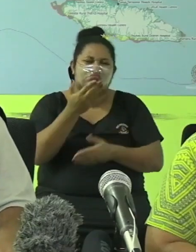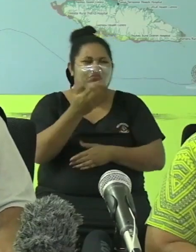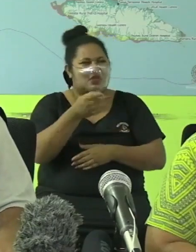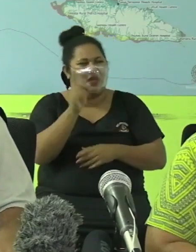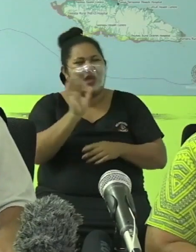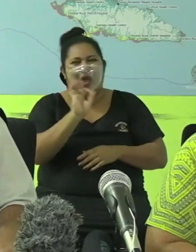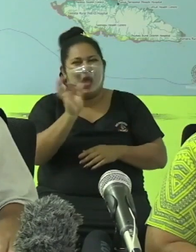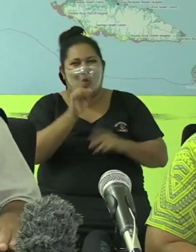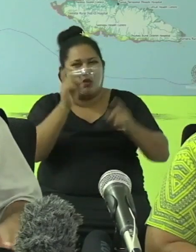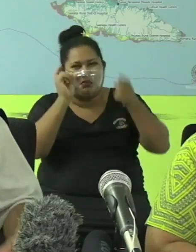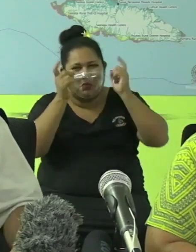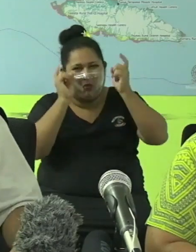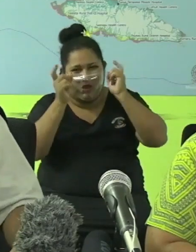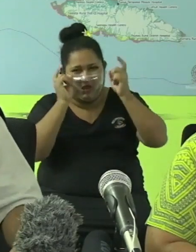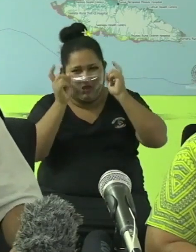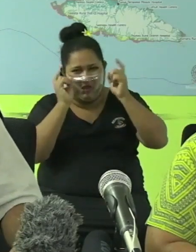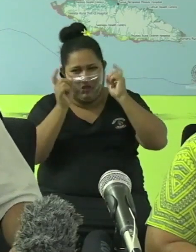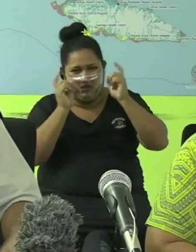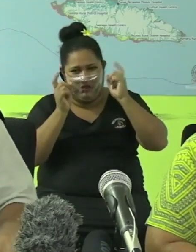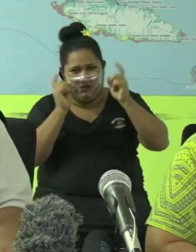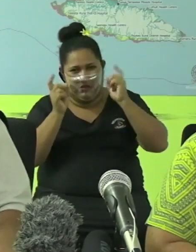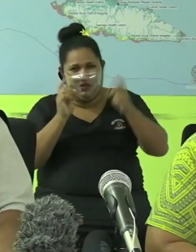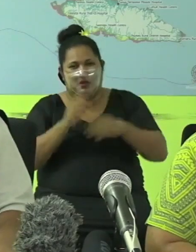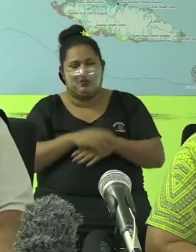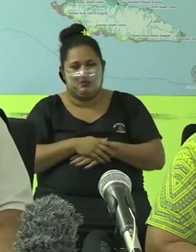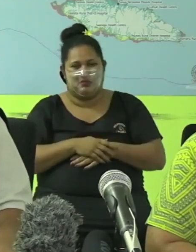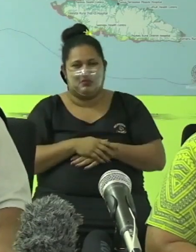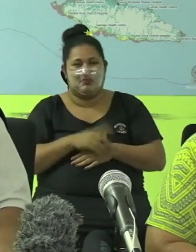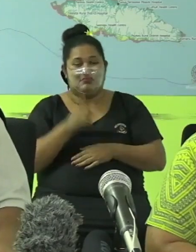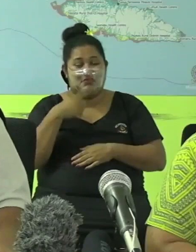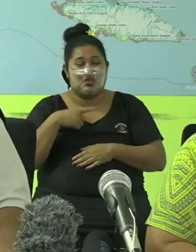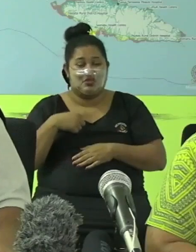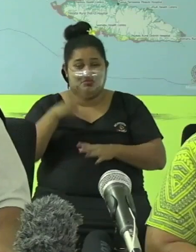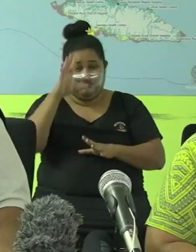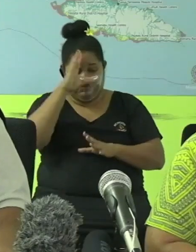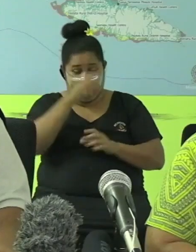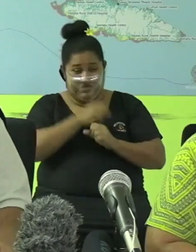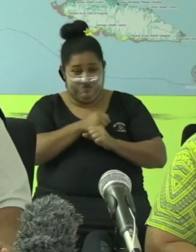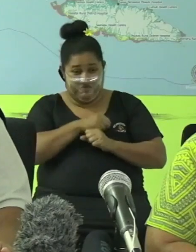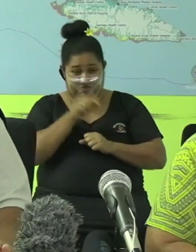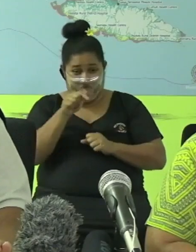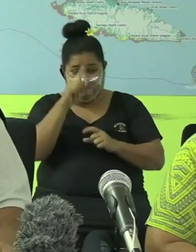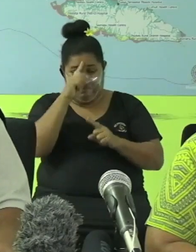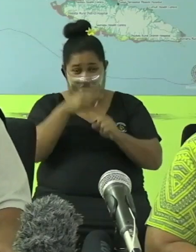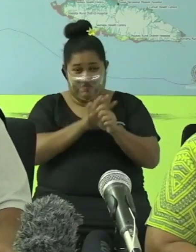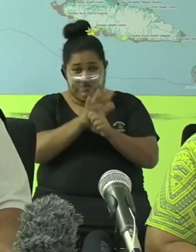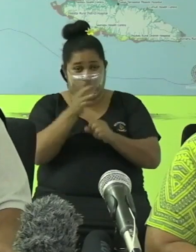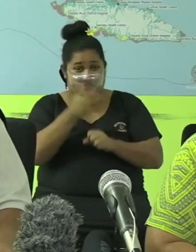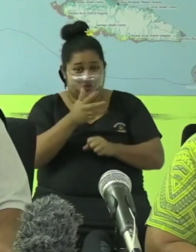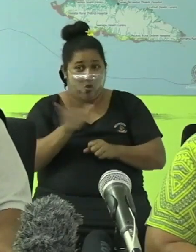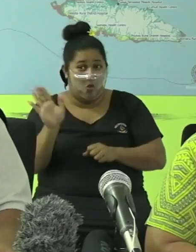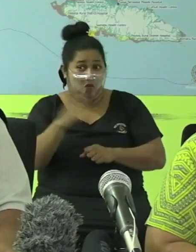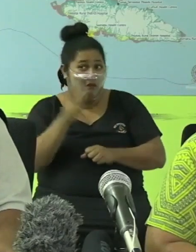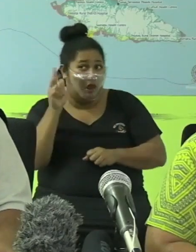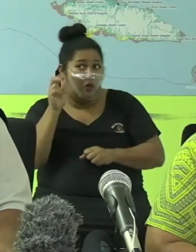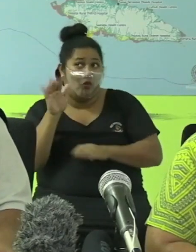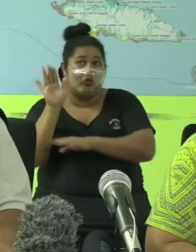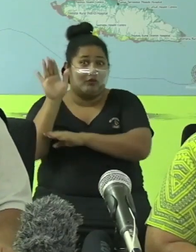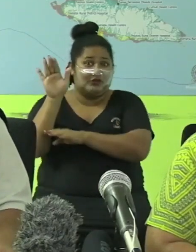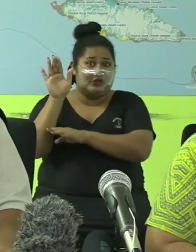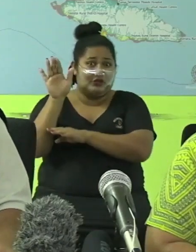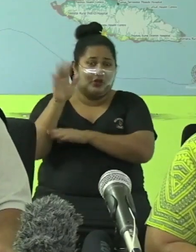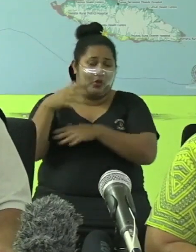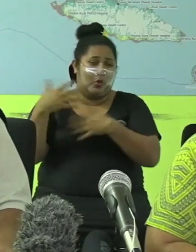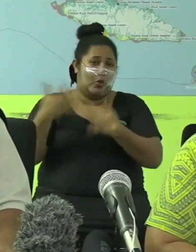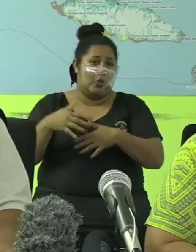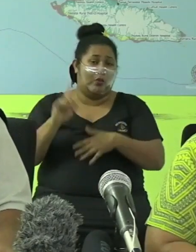latou hoi iau tātou loianga inga tonu nei whaamai pe wa leo tātou wharonga tunu whafu e vave